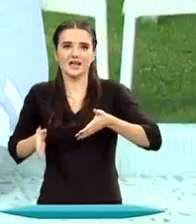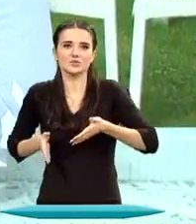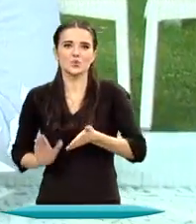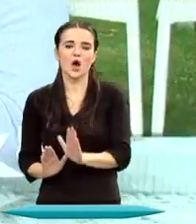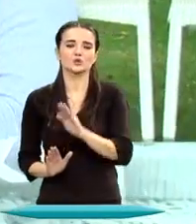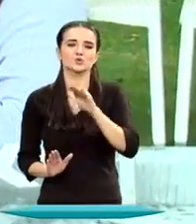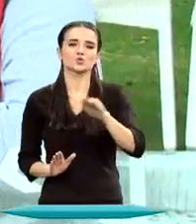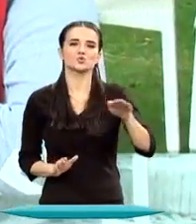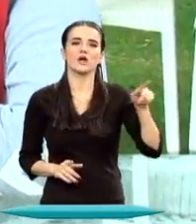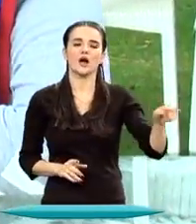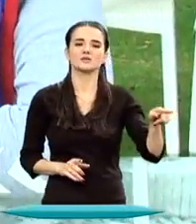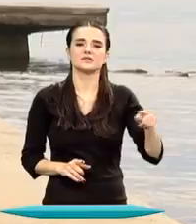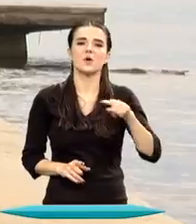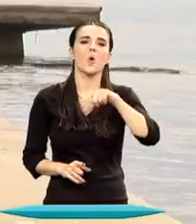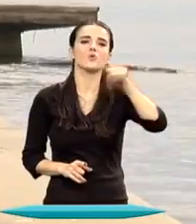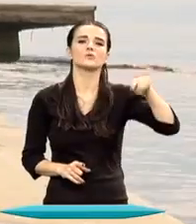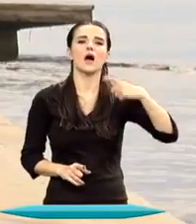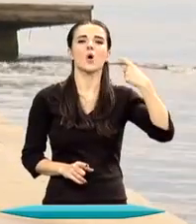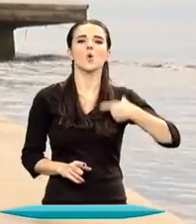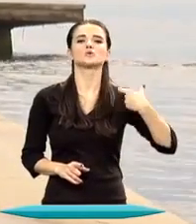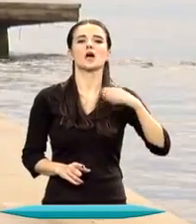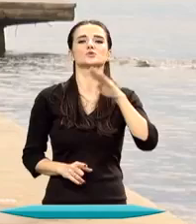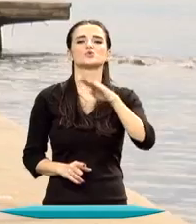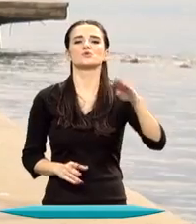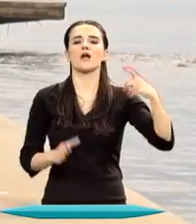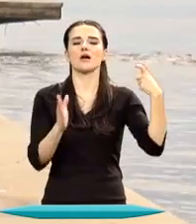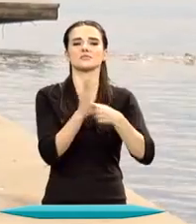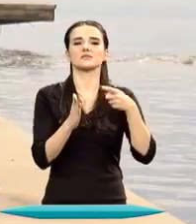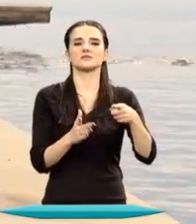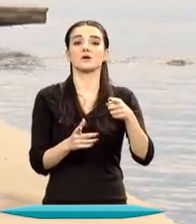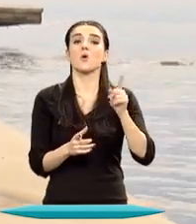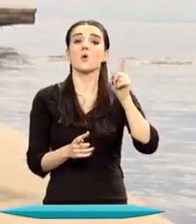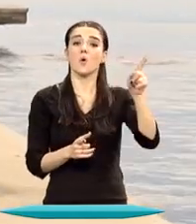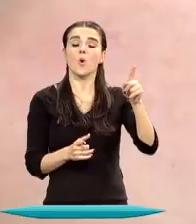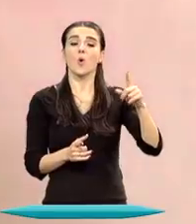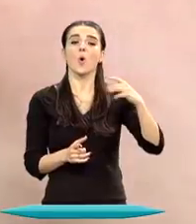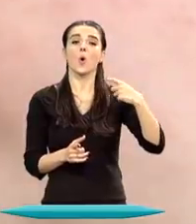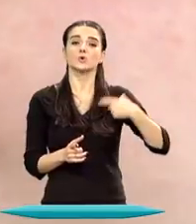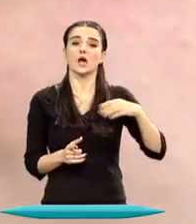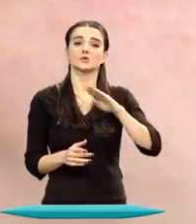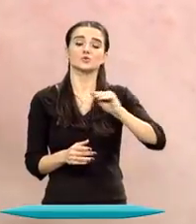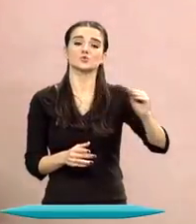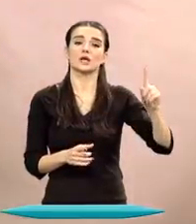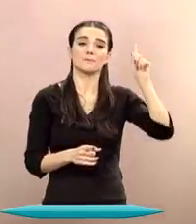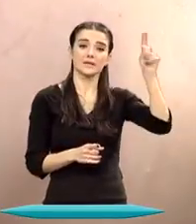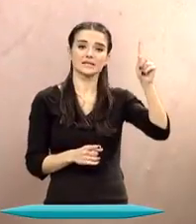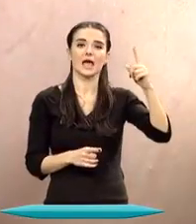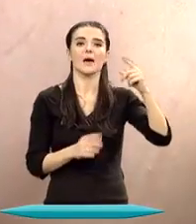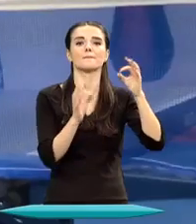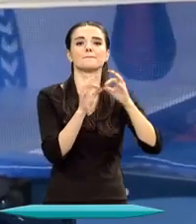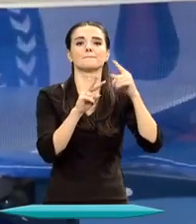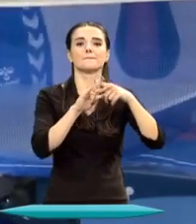çocuklar. Onlar özel çocuklardır. O özel çocuklardan biri de Baha